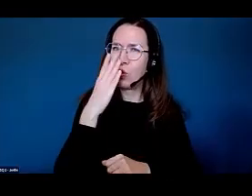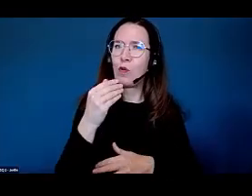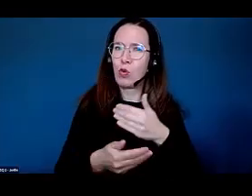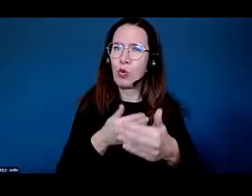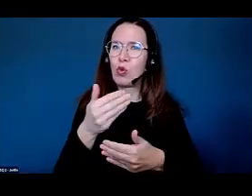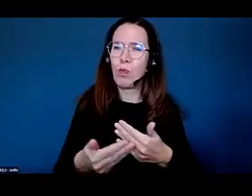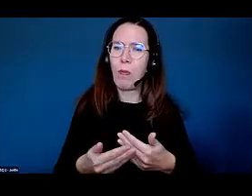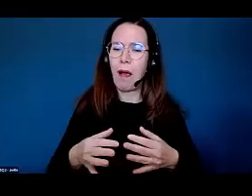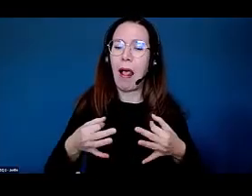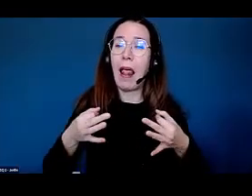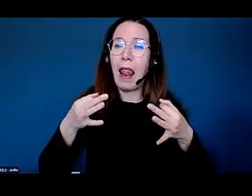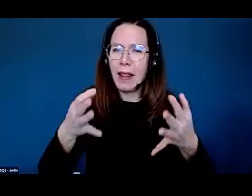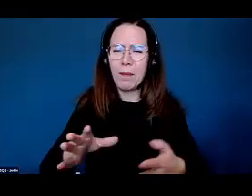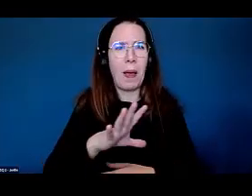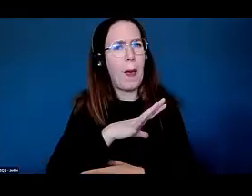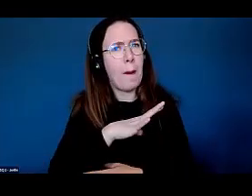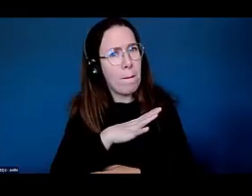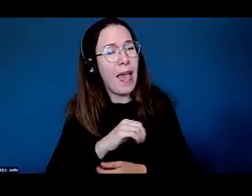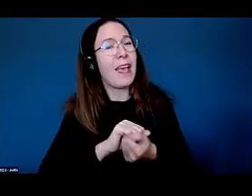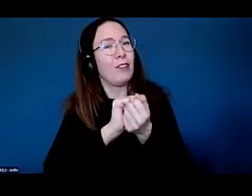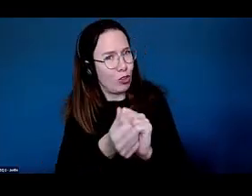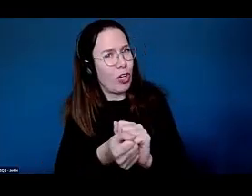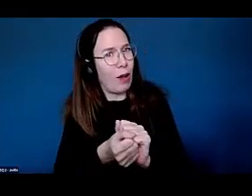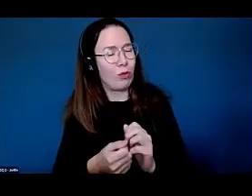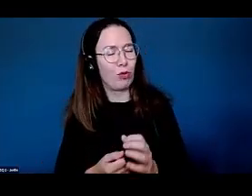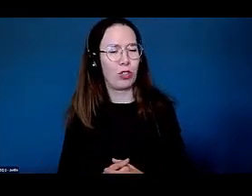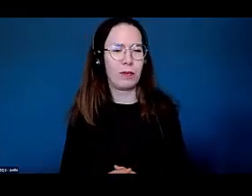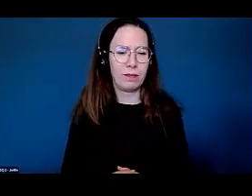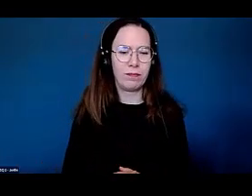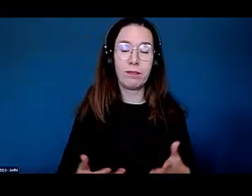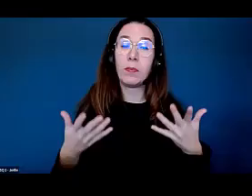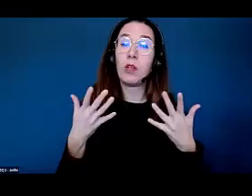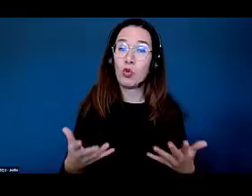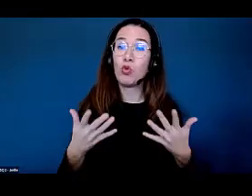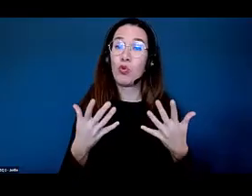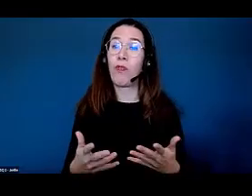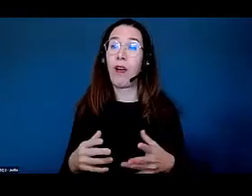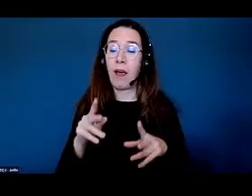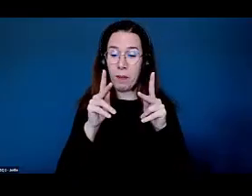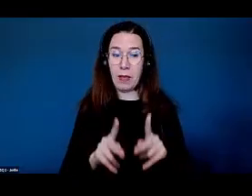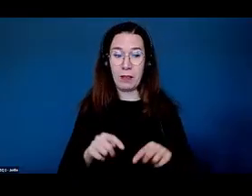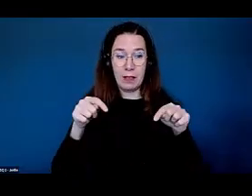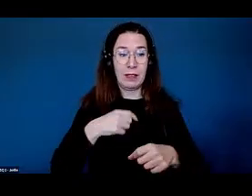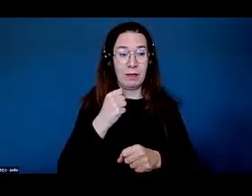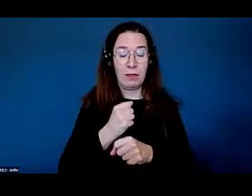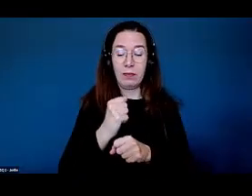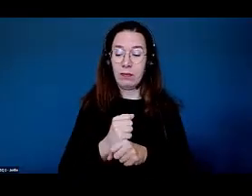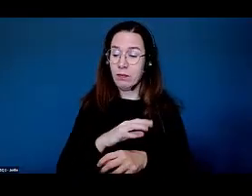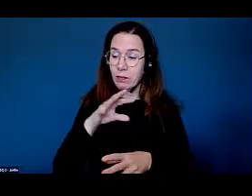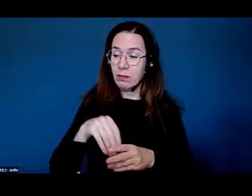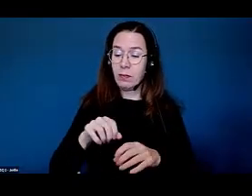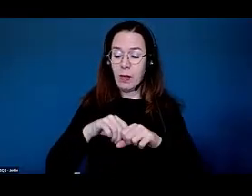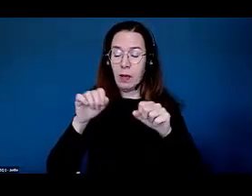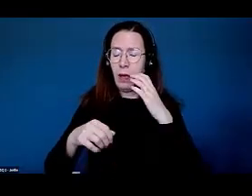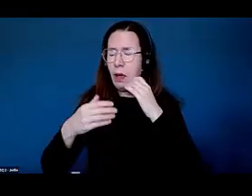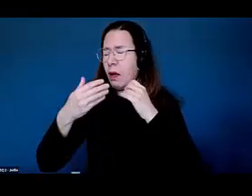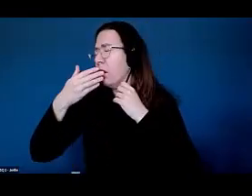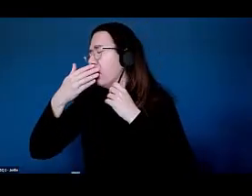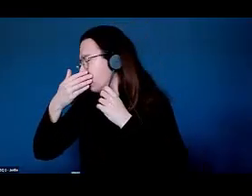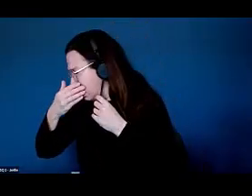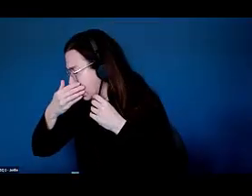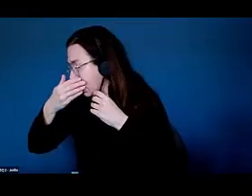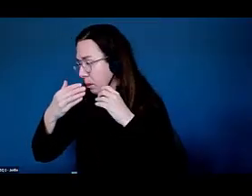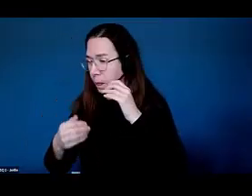change doucement, lentement, mais en général, il change. Mais souvent, en tant que personne ici qui travaillons au sein du système,